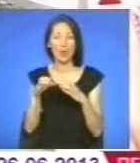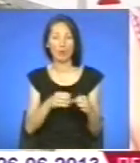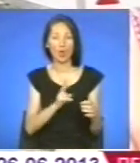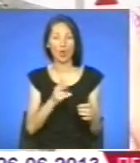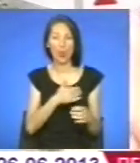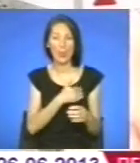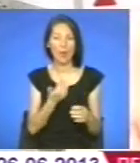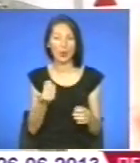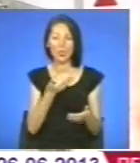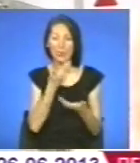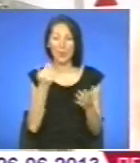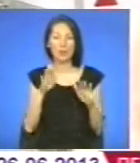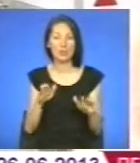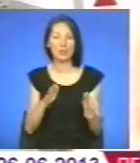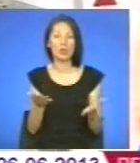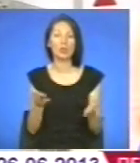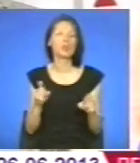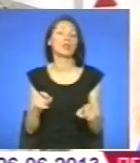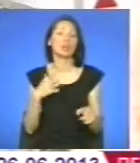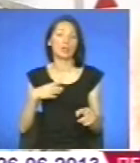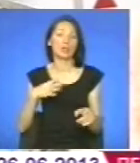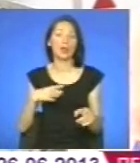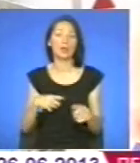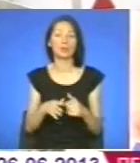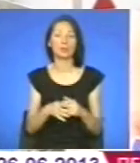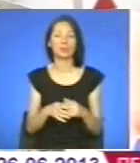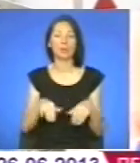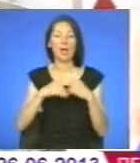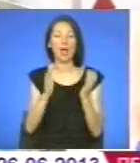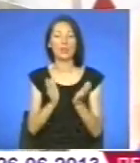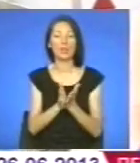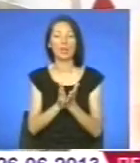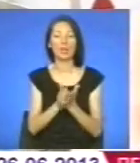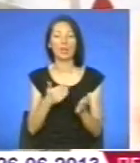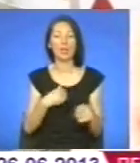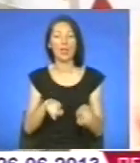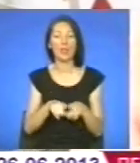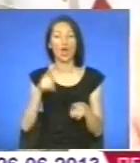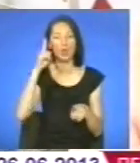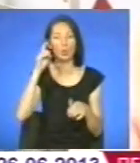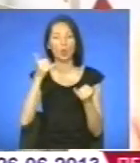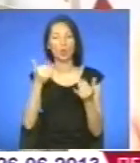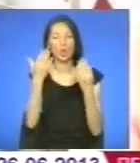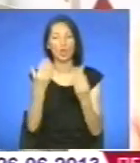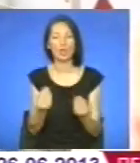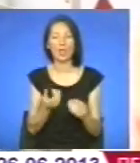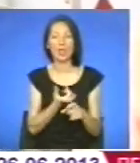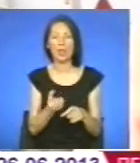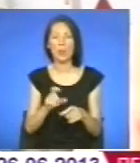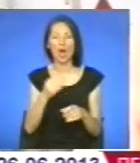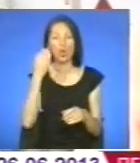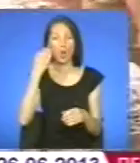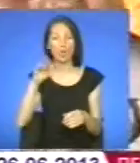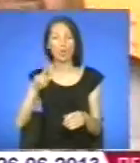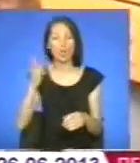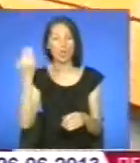хоче, нема місця де сісти, той чекає. А взагалі, я так думаю, що на сьогоднішній день набагато краще, як колись